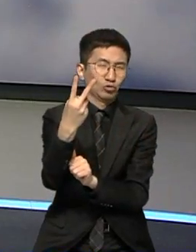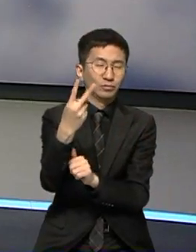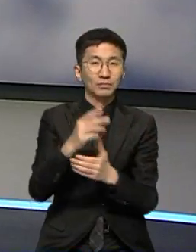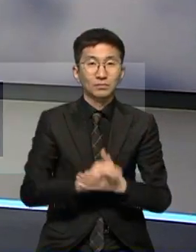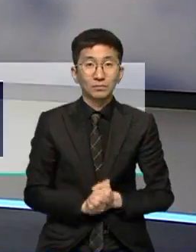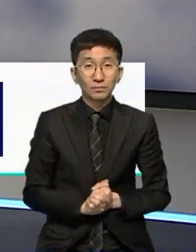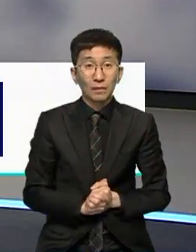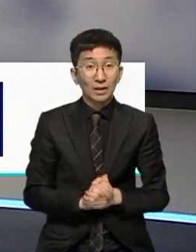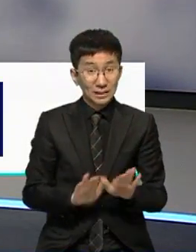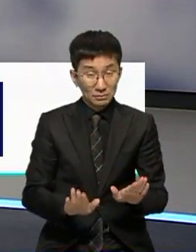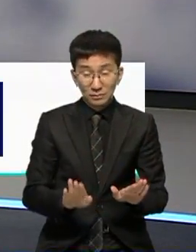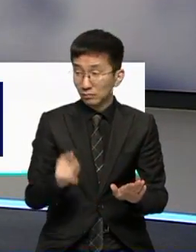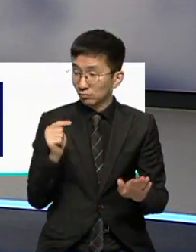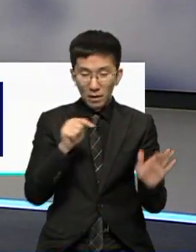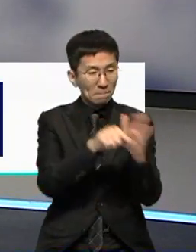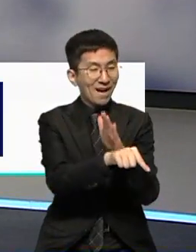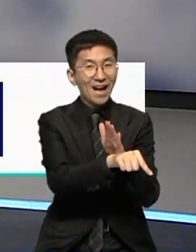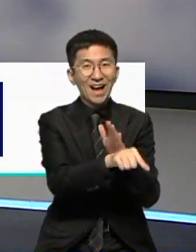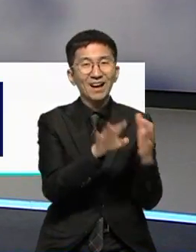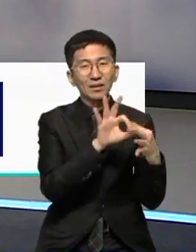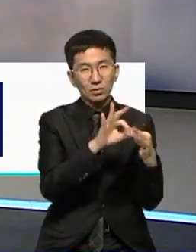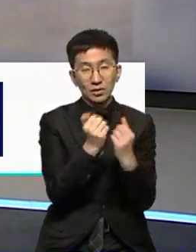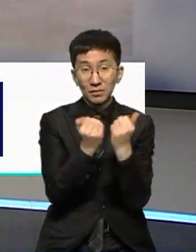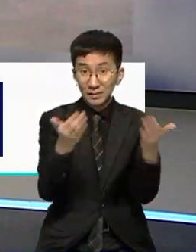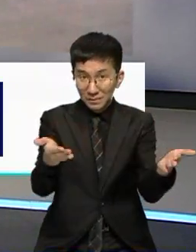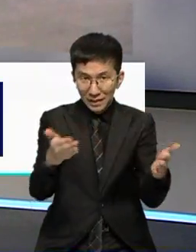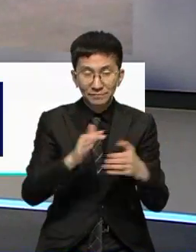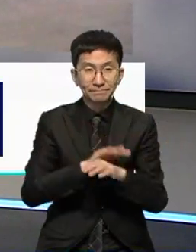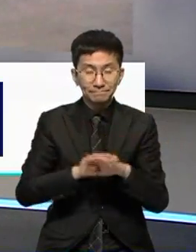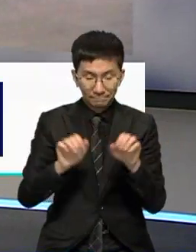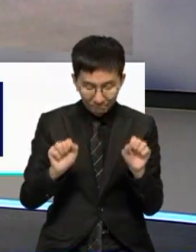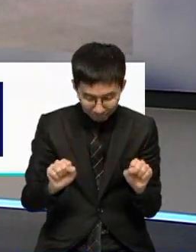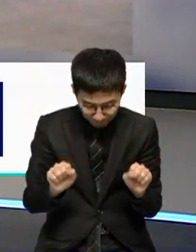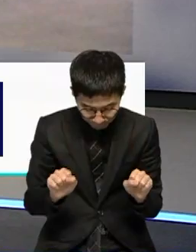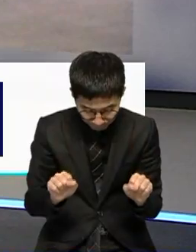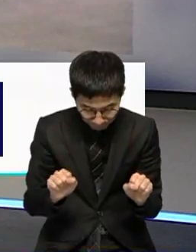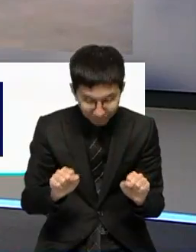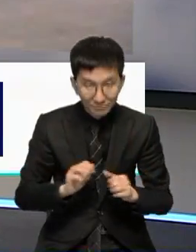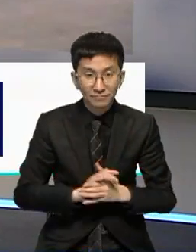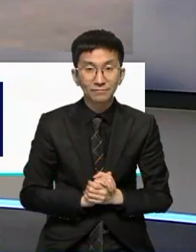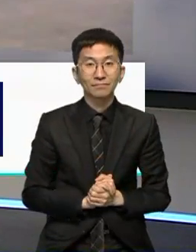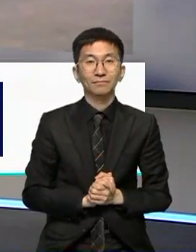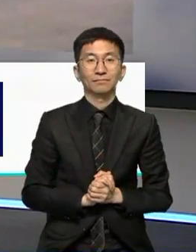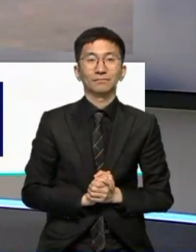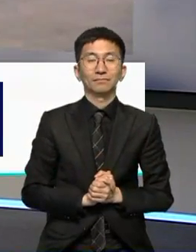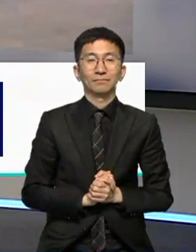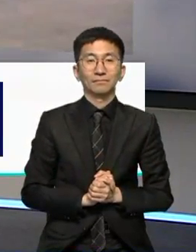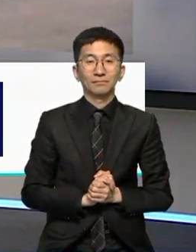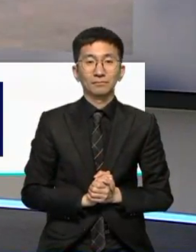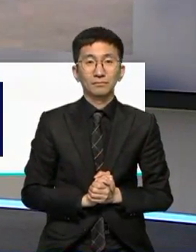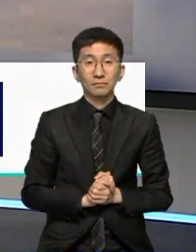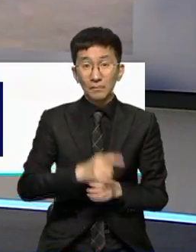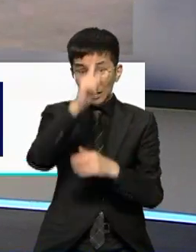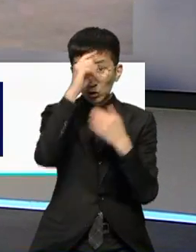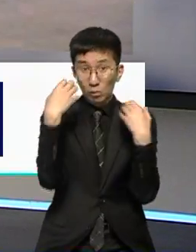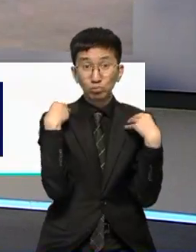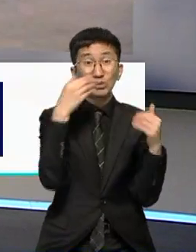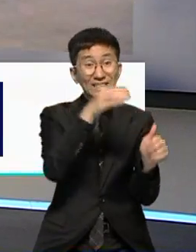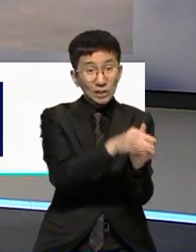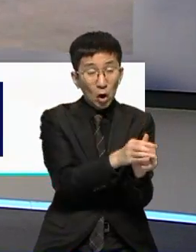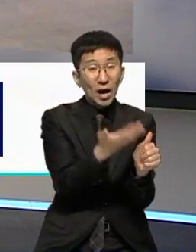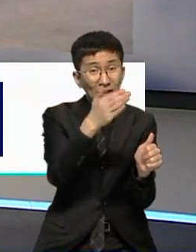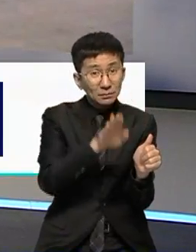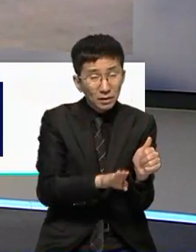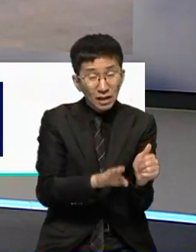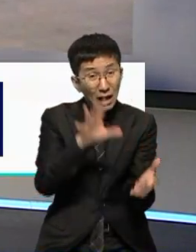한 곳에 저희 취재 기자가 나가 있습니다. 현장을 연결해 보겠습니다. 자, 박수진 기자, 정부가 지정한다고 해서 바로